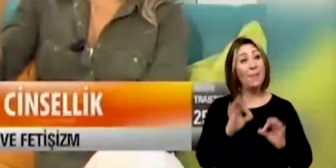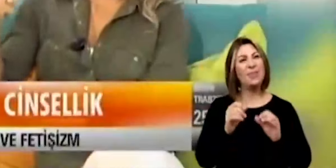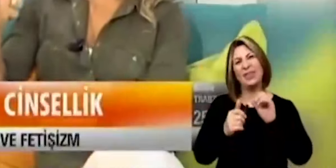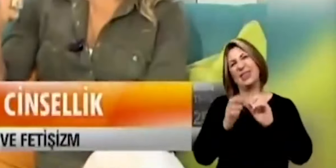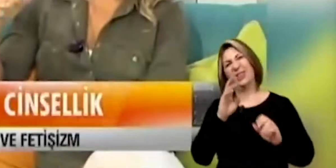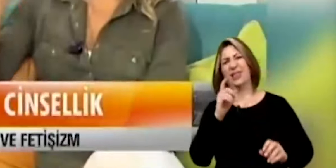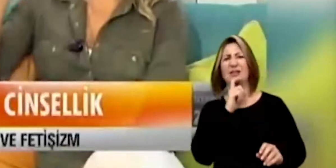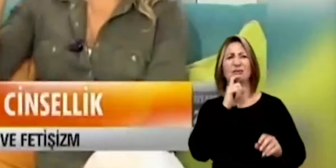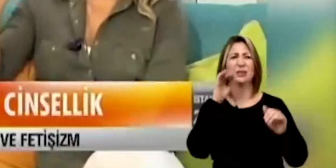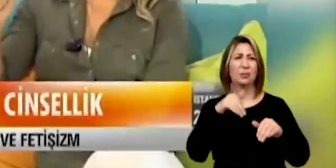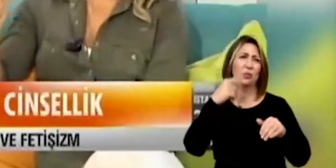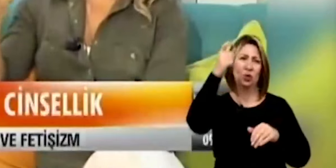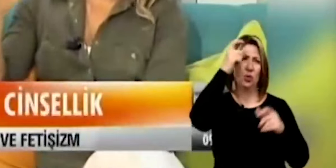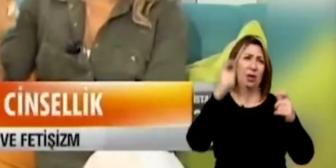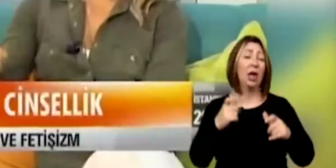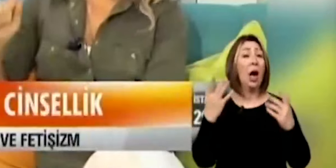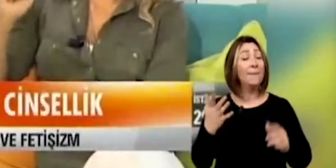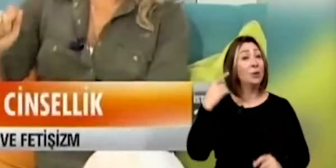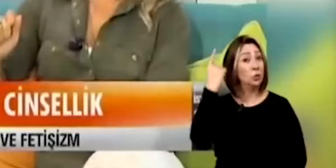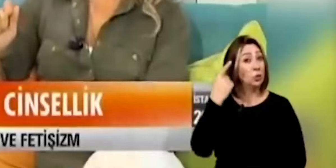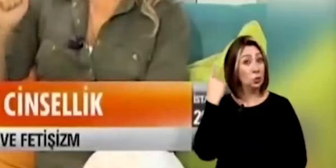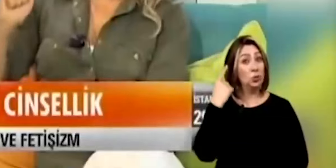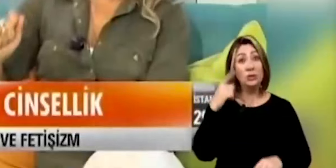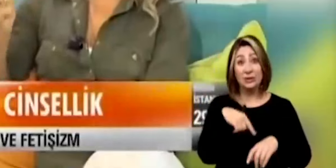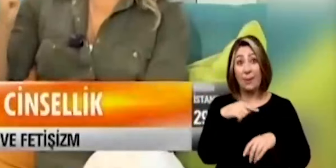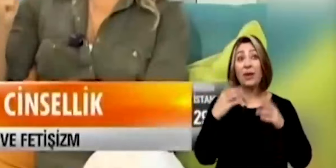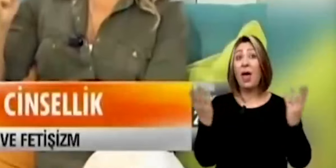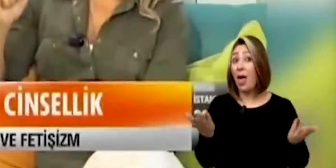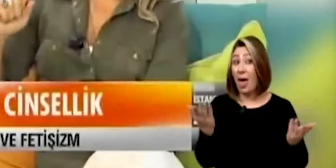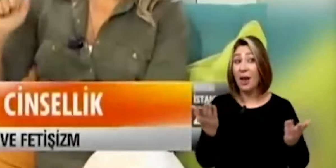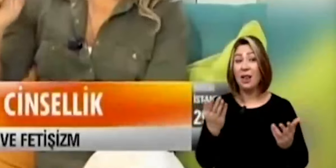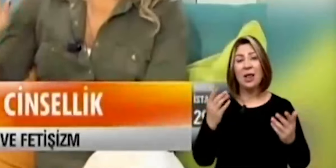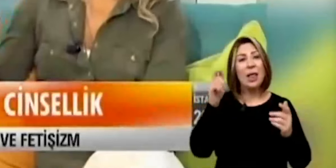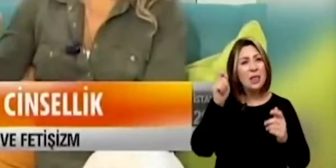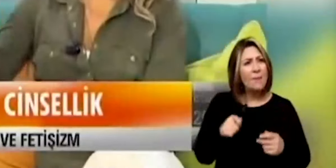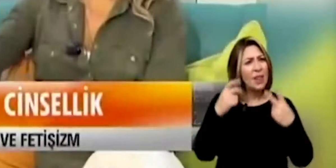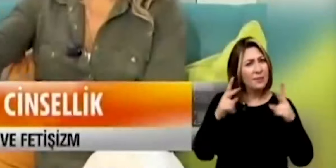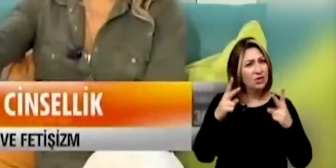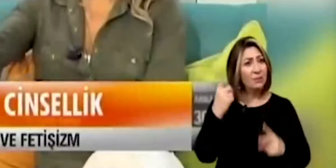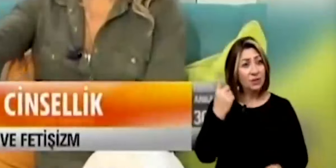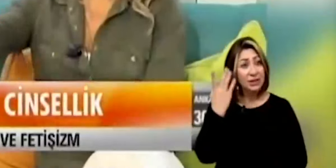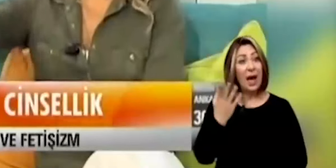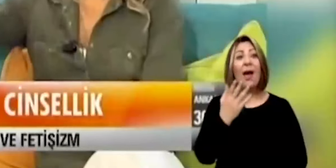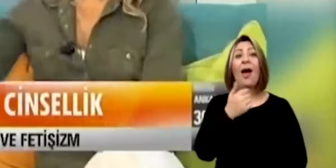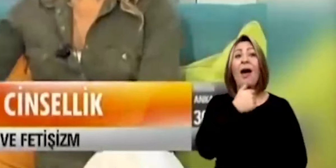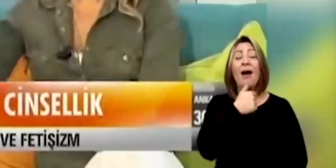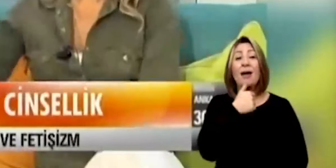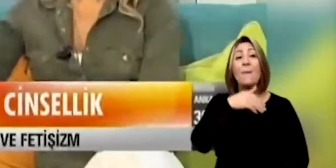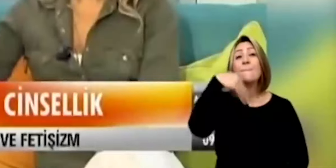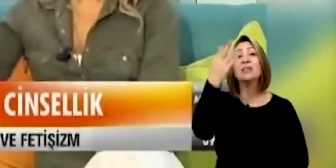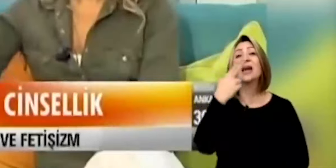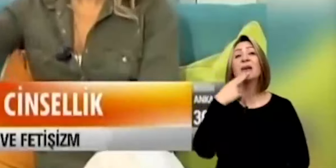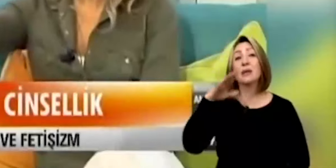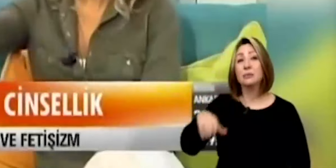gelir genelde bizim ülkemizde. Ama düşündüğünüz zaman eğer hani yapılabilecek bir şeyse erkeği başka